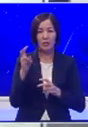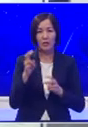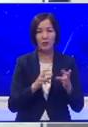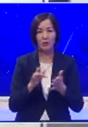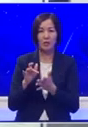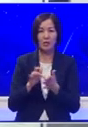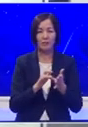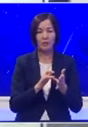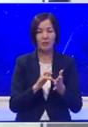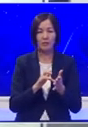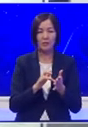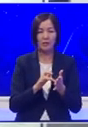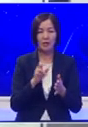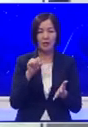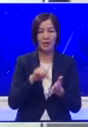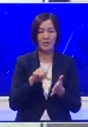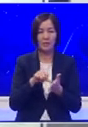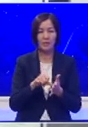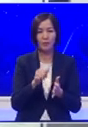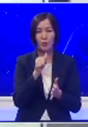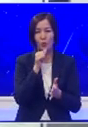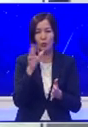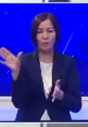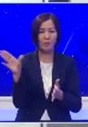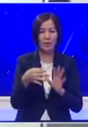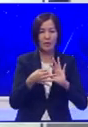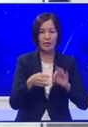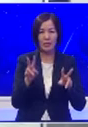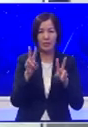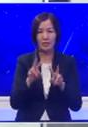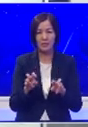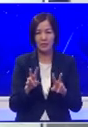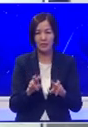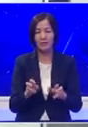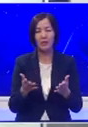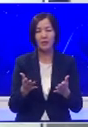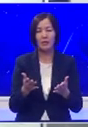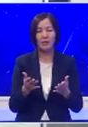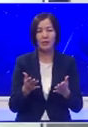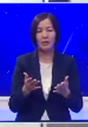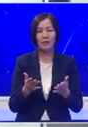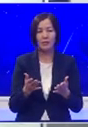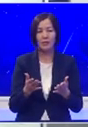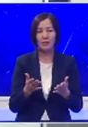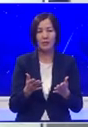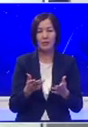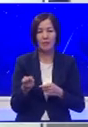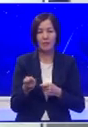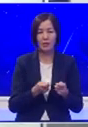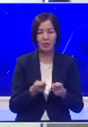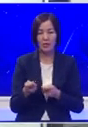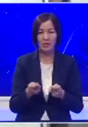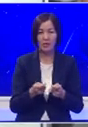экспедиция дейді геологтар. Соған шығып, соның бәрін ойдағыдай нелердің,